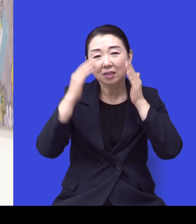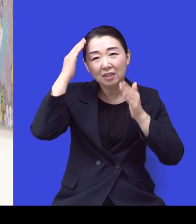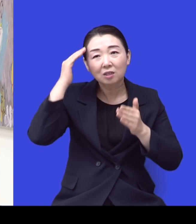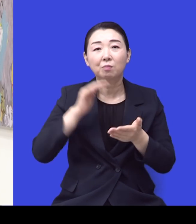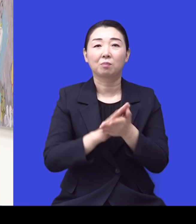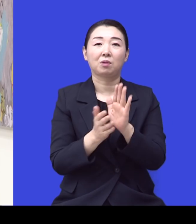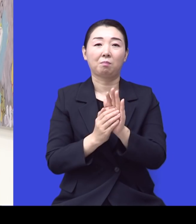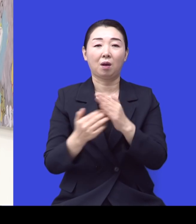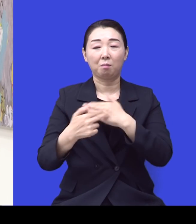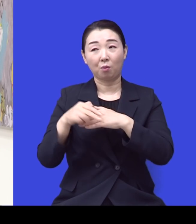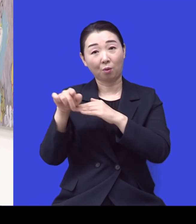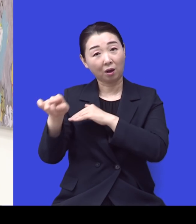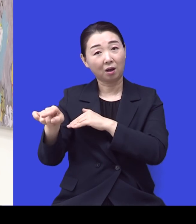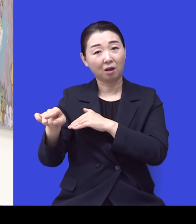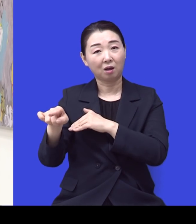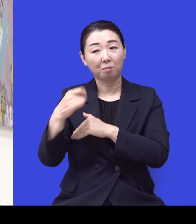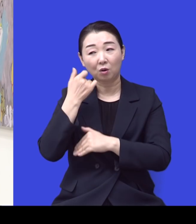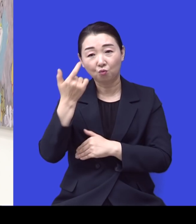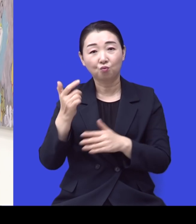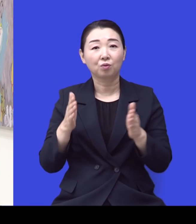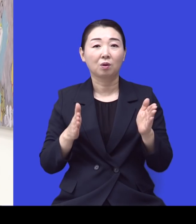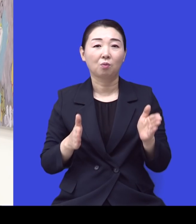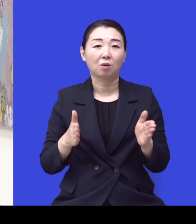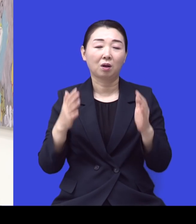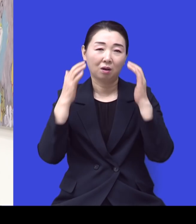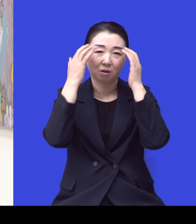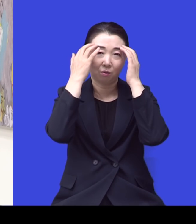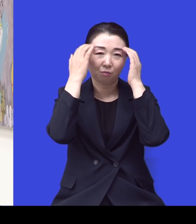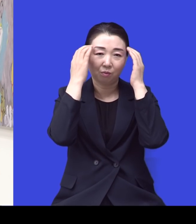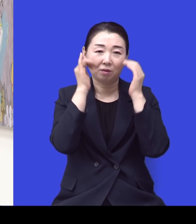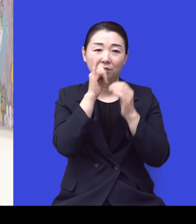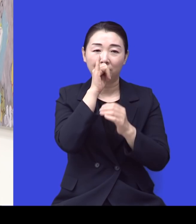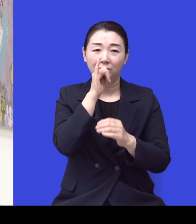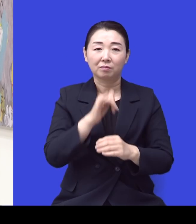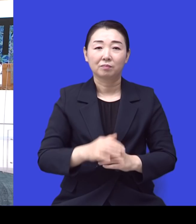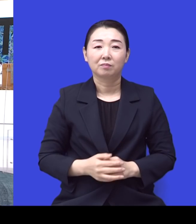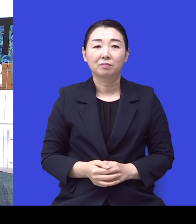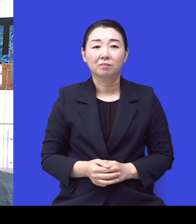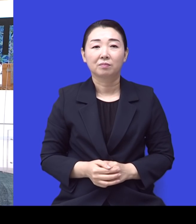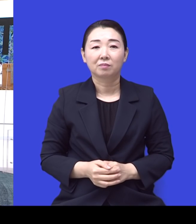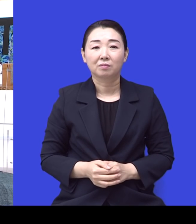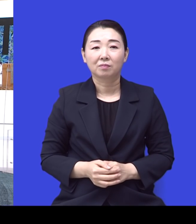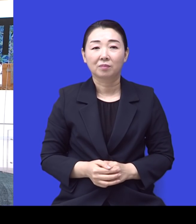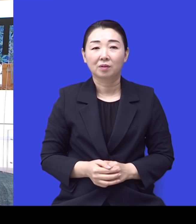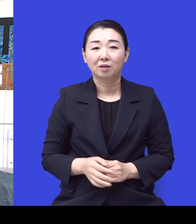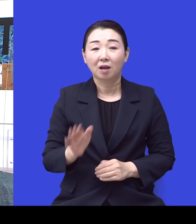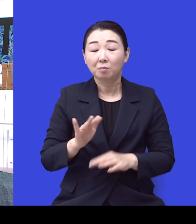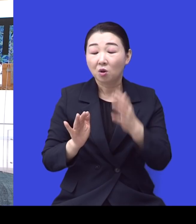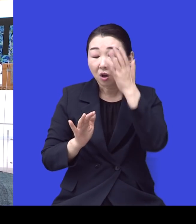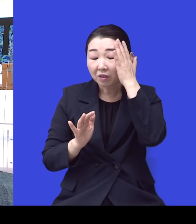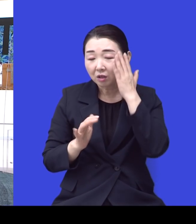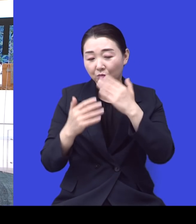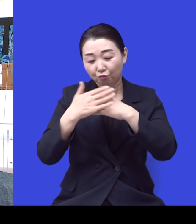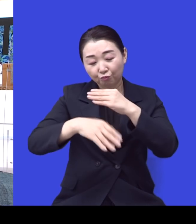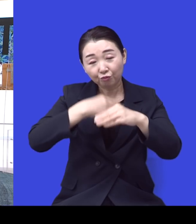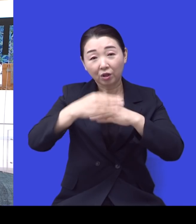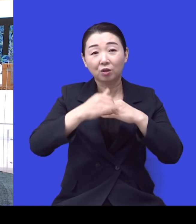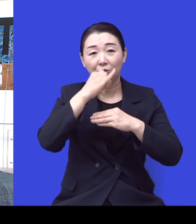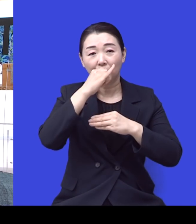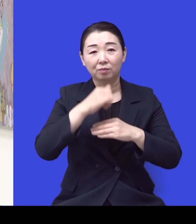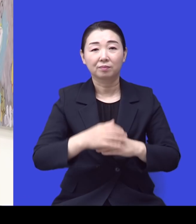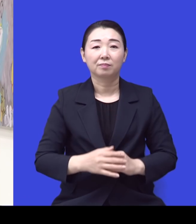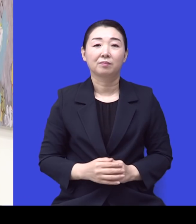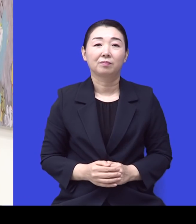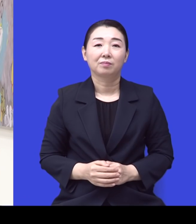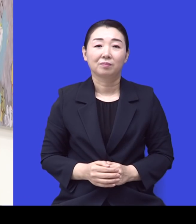그래서 병원에 가서 이제 그냥 6개월을 고생을 했죠. 예. 그렇지만 이제 여기가 탔으니까 예. 손을 붕대 감고 예.